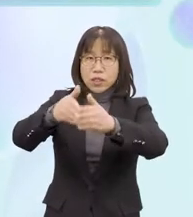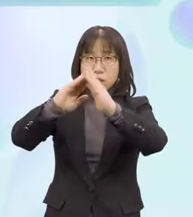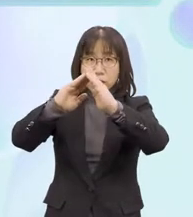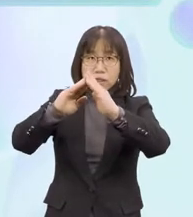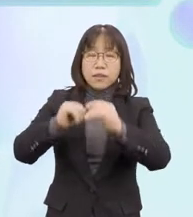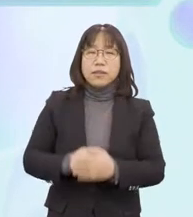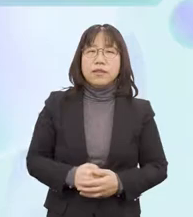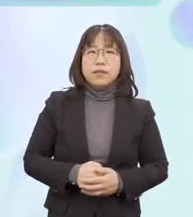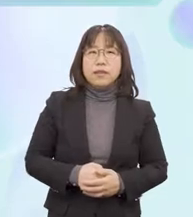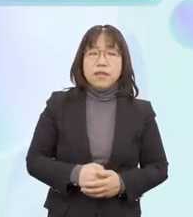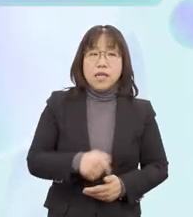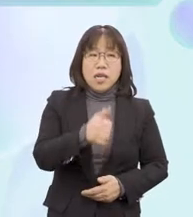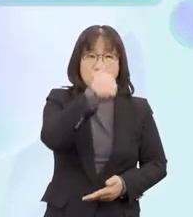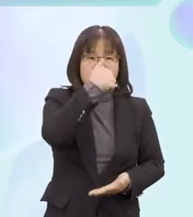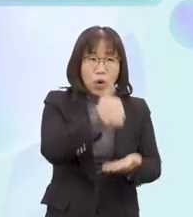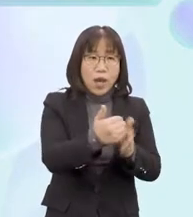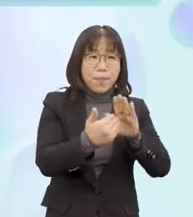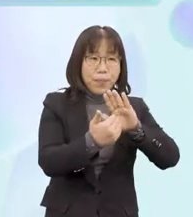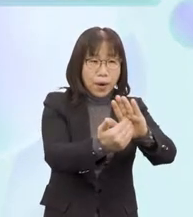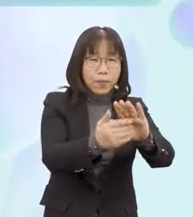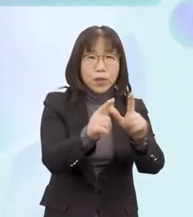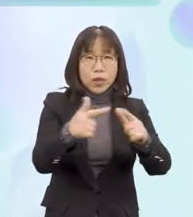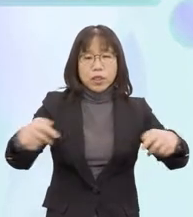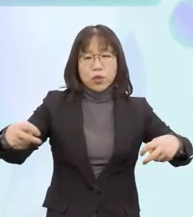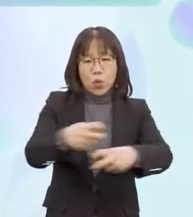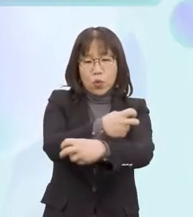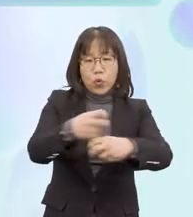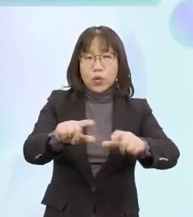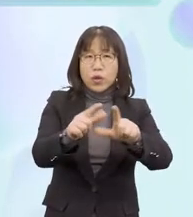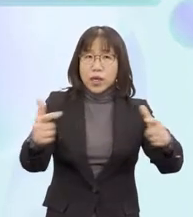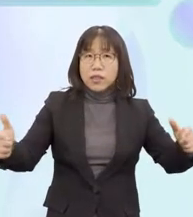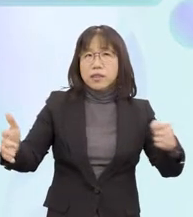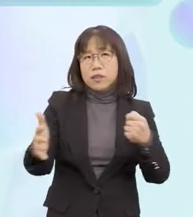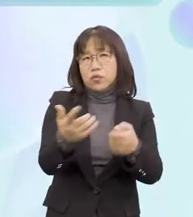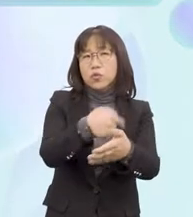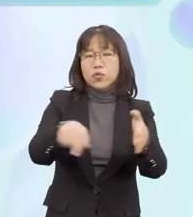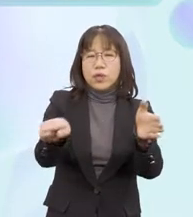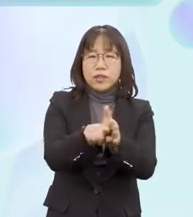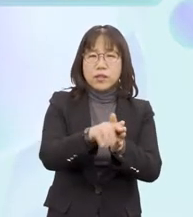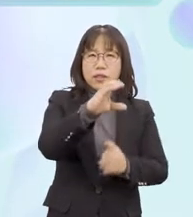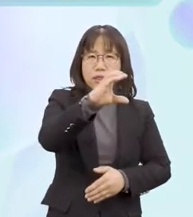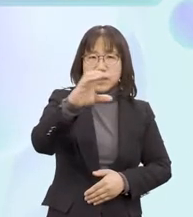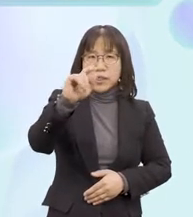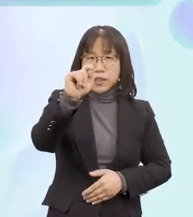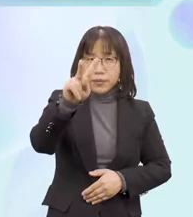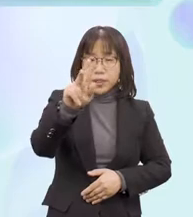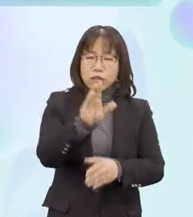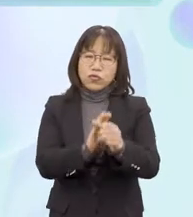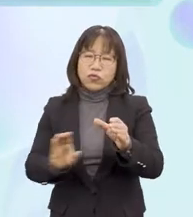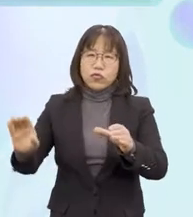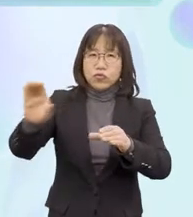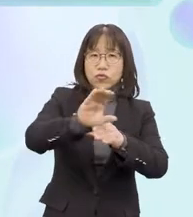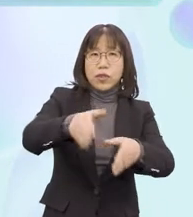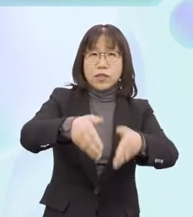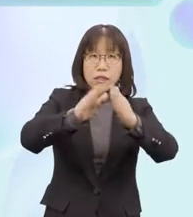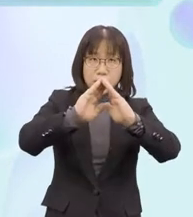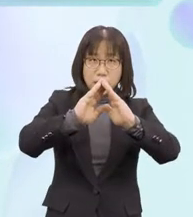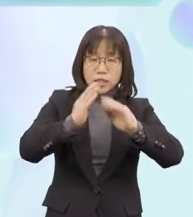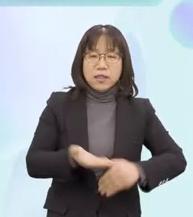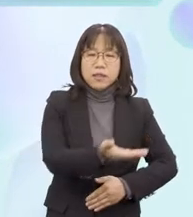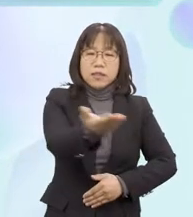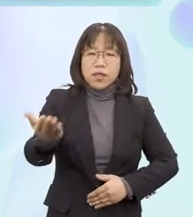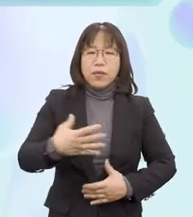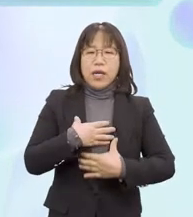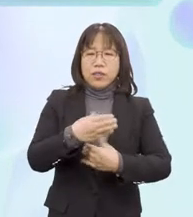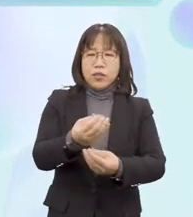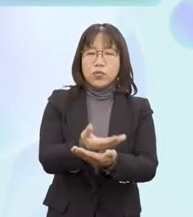왔는데요. 구는 방범 목적과 교통 환경 관련 공공 CCTV 추가 설치로 지역 내 범죄 예방 및